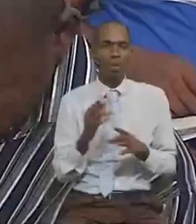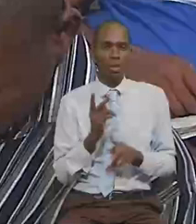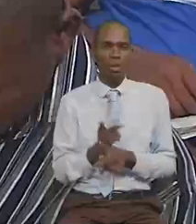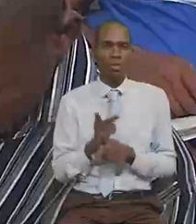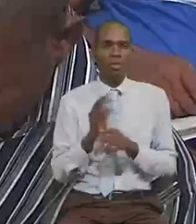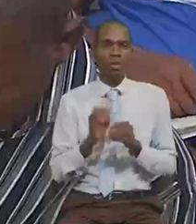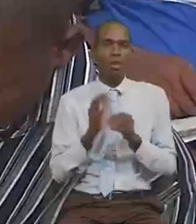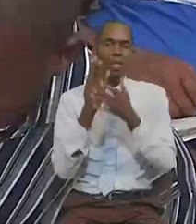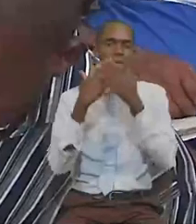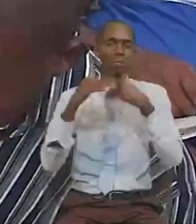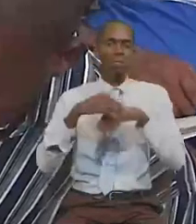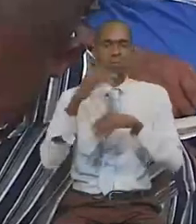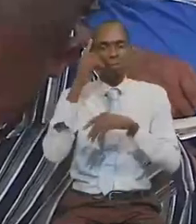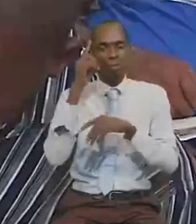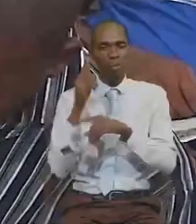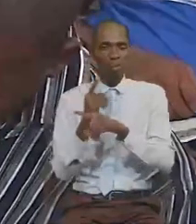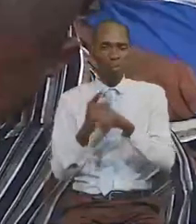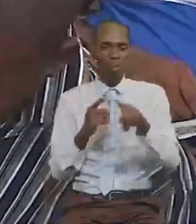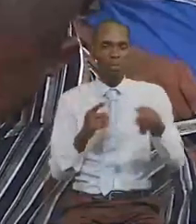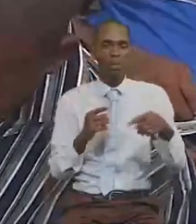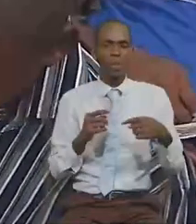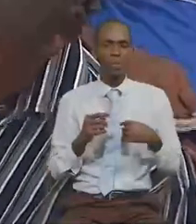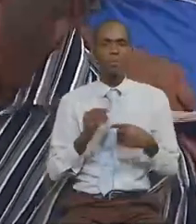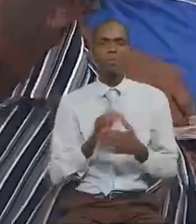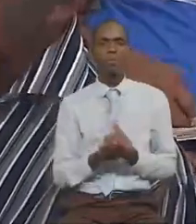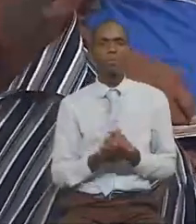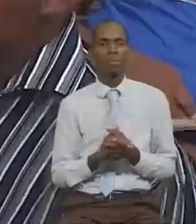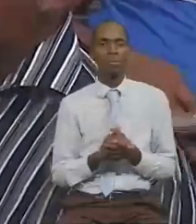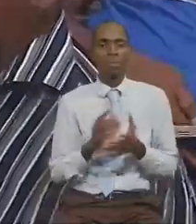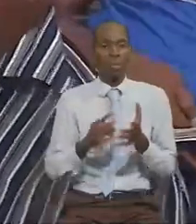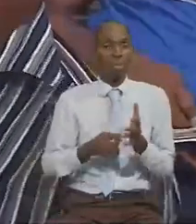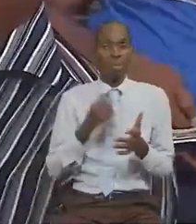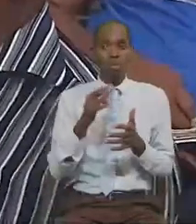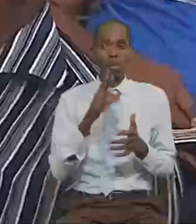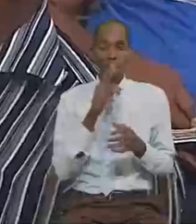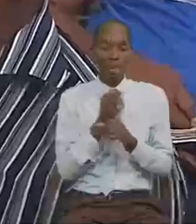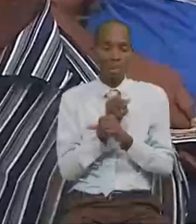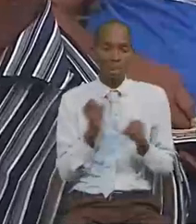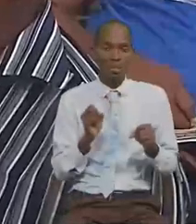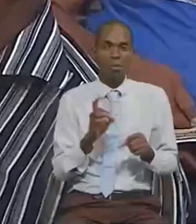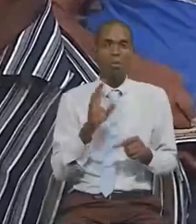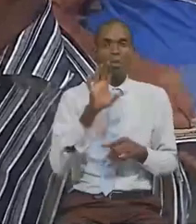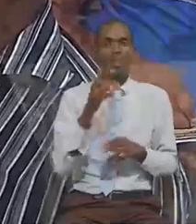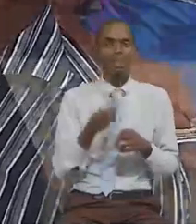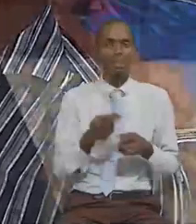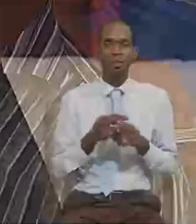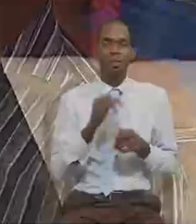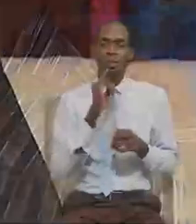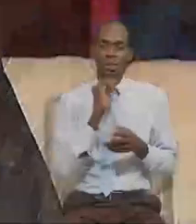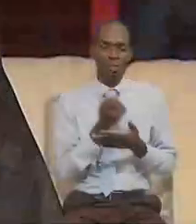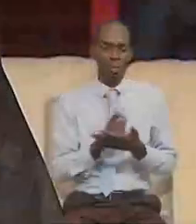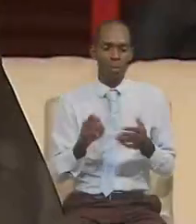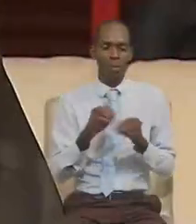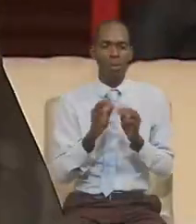réservé dans les cieux. Dès que vous naissez de nouveau, votre nom est écrit dans le livre de vie